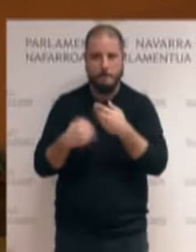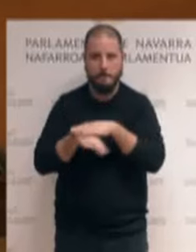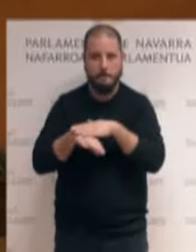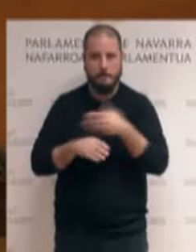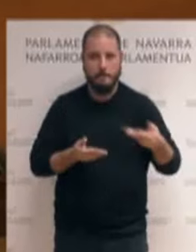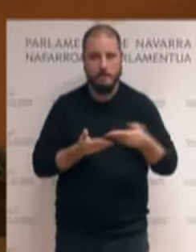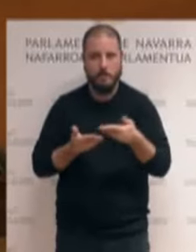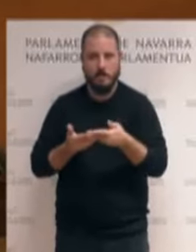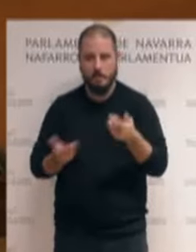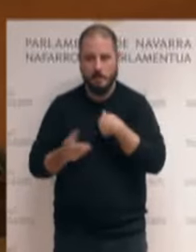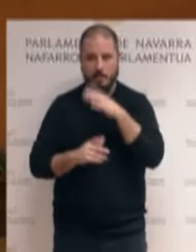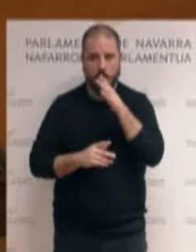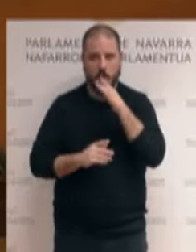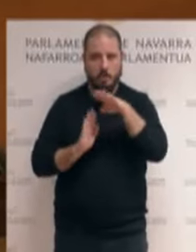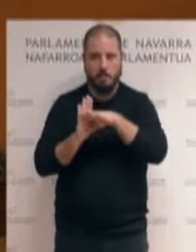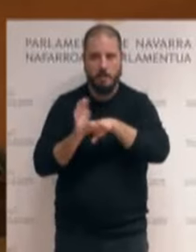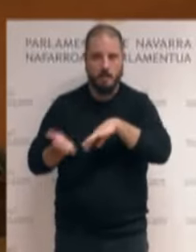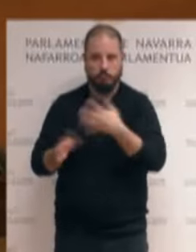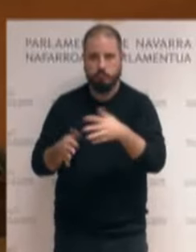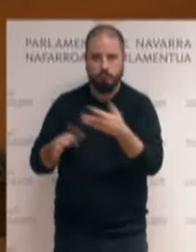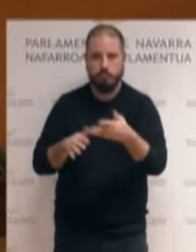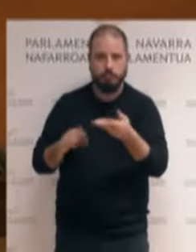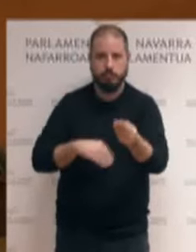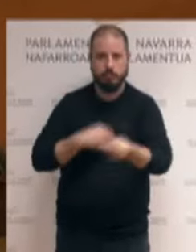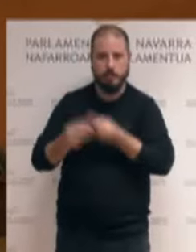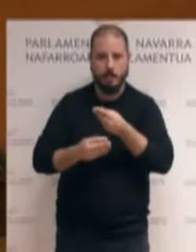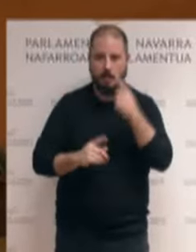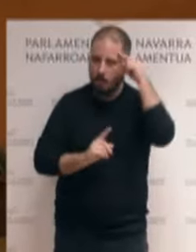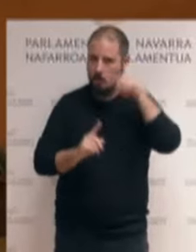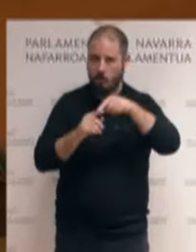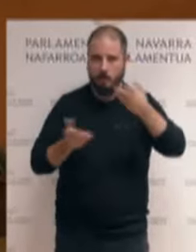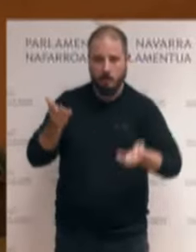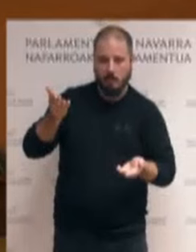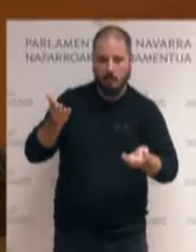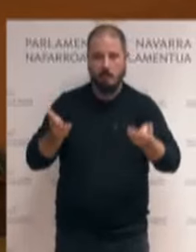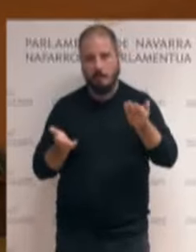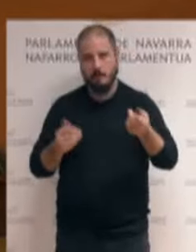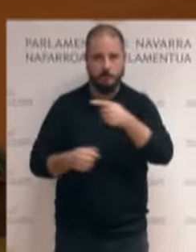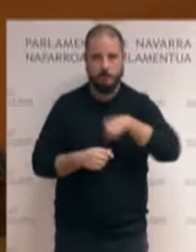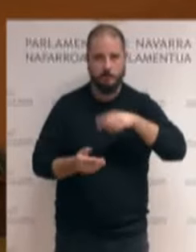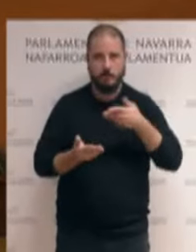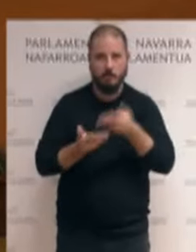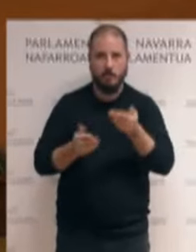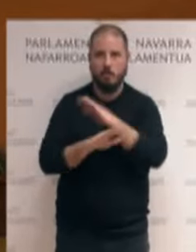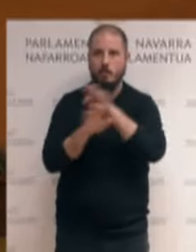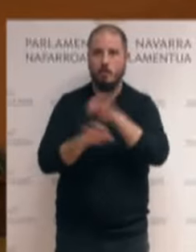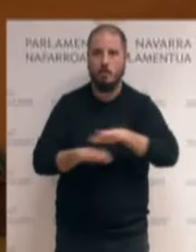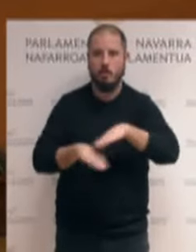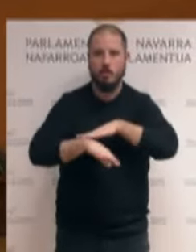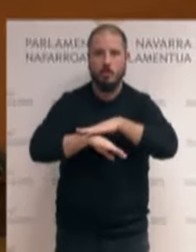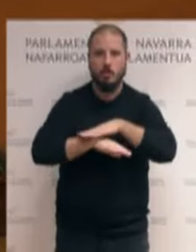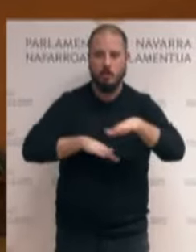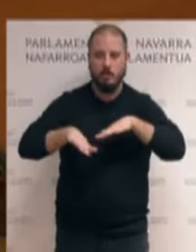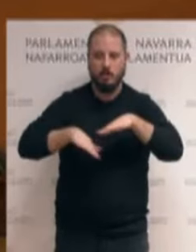egoera orekatzeko. Eta eskatzen diegu bukatzeko gobernuari ambizioz jokadezan, ehatxe bilduti nahi duguna